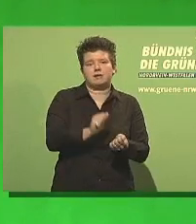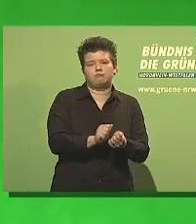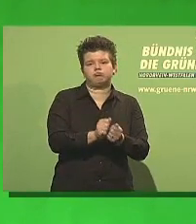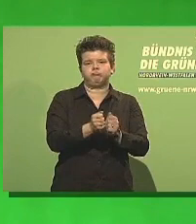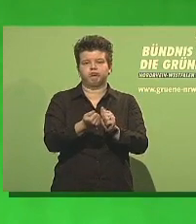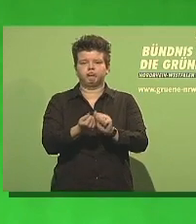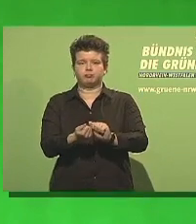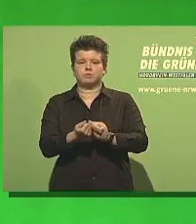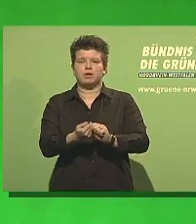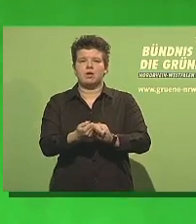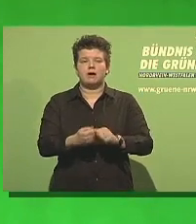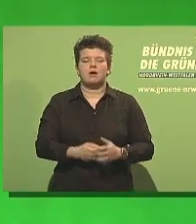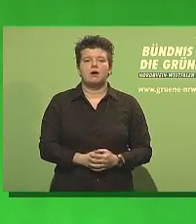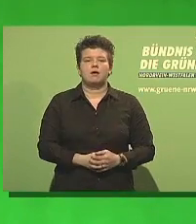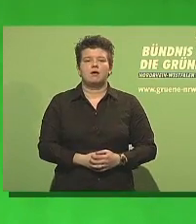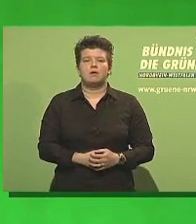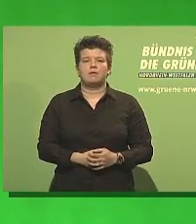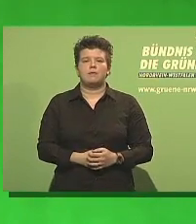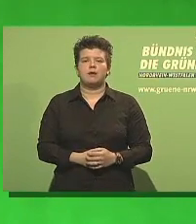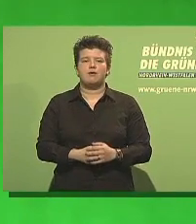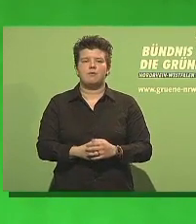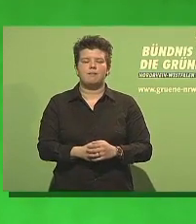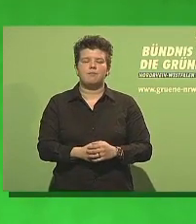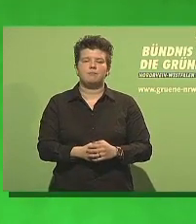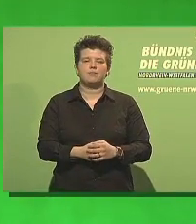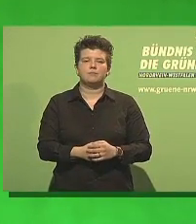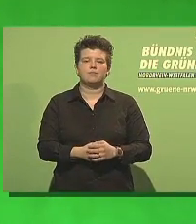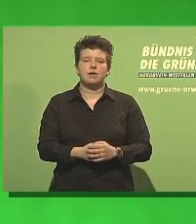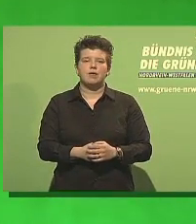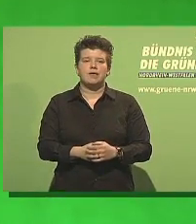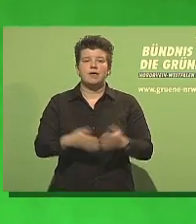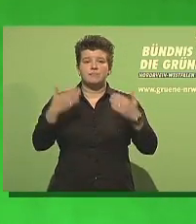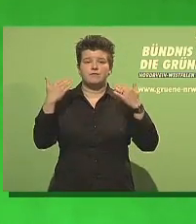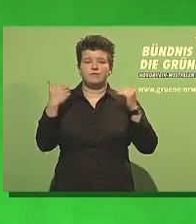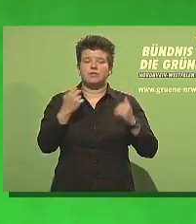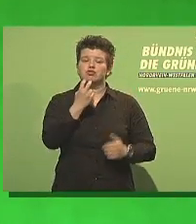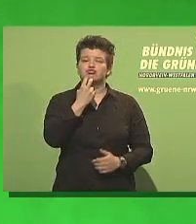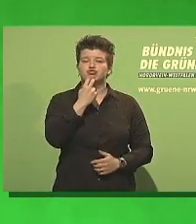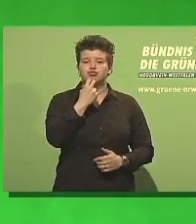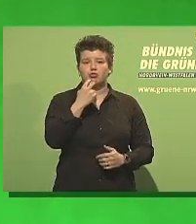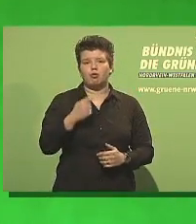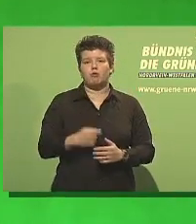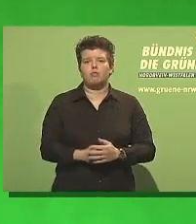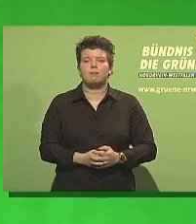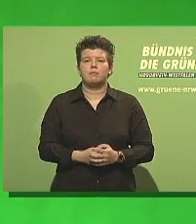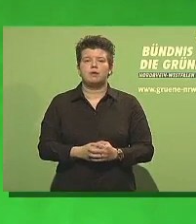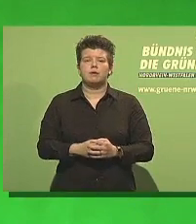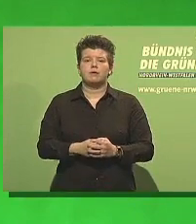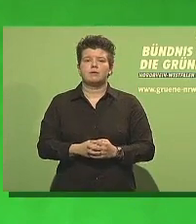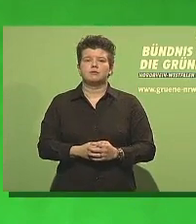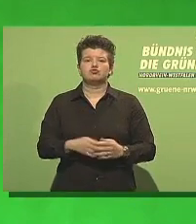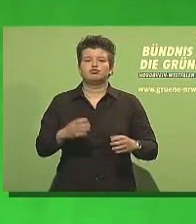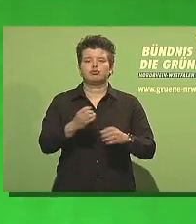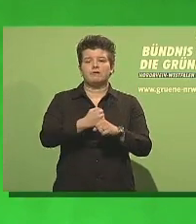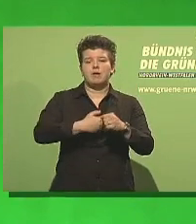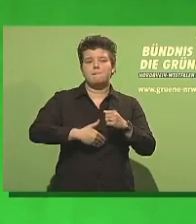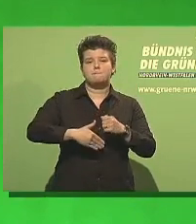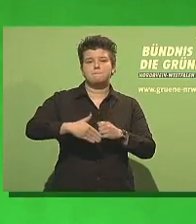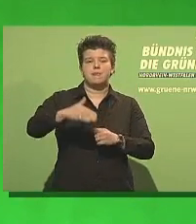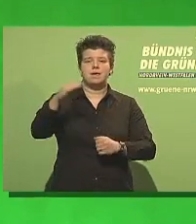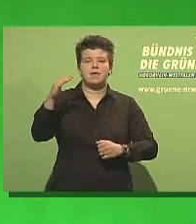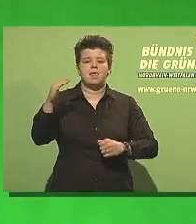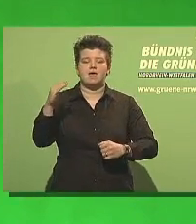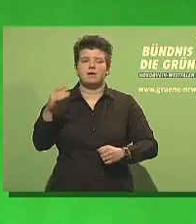wettbewerbsfähiger. Photovoltaik und Windstrom haben den Preis an der Strombörse im letzten Jahr um fast 1 Cent pro